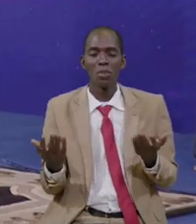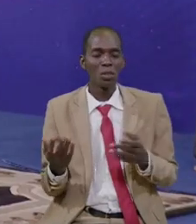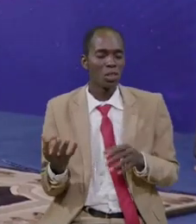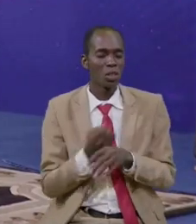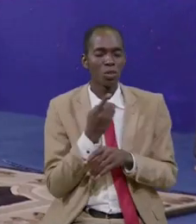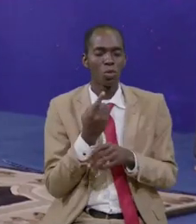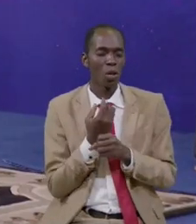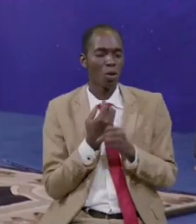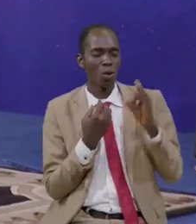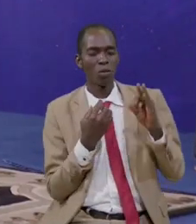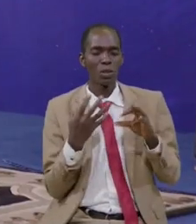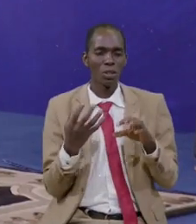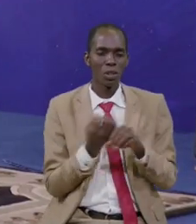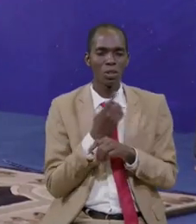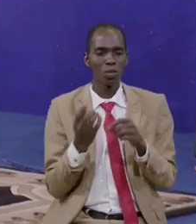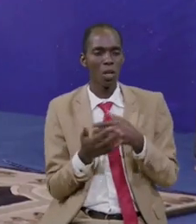autre sacrifice